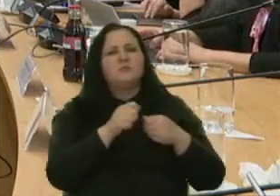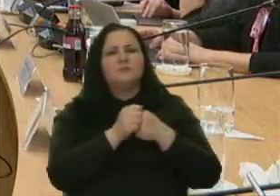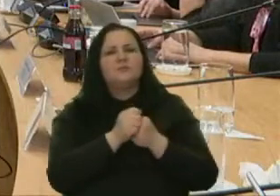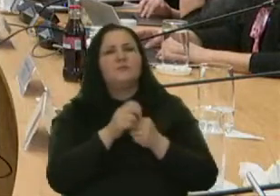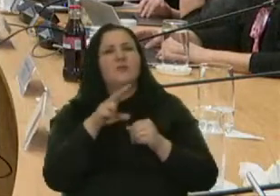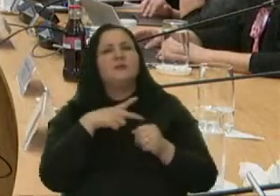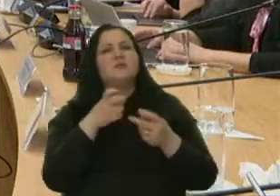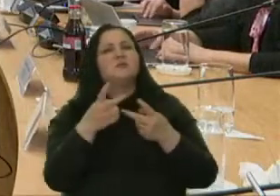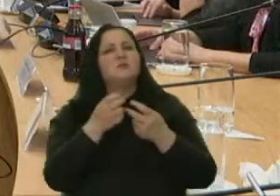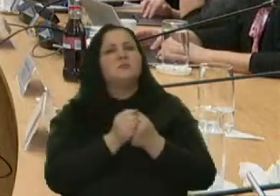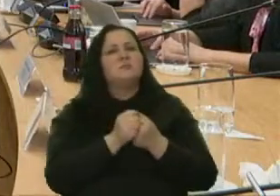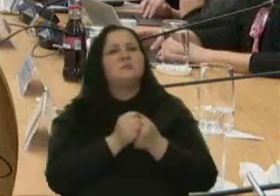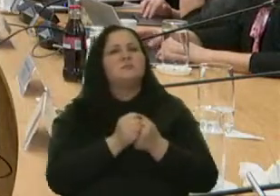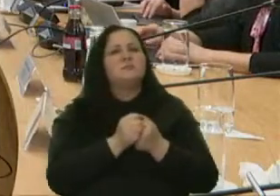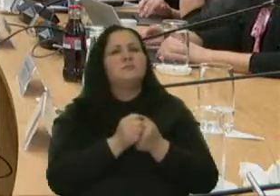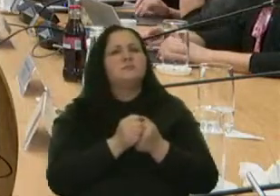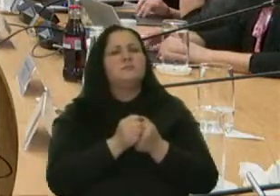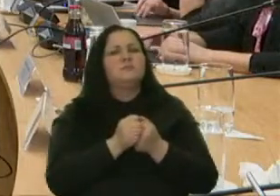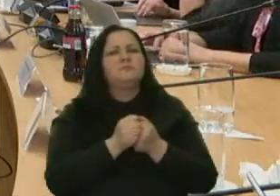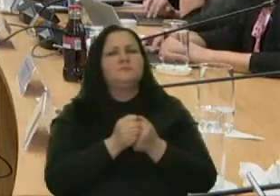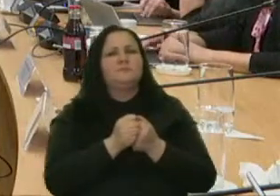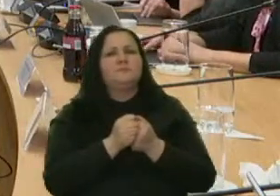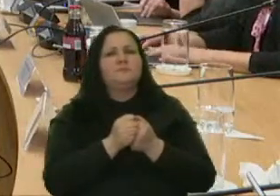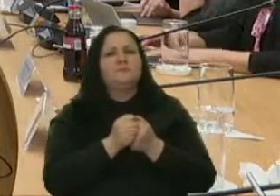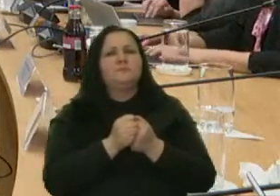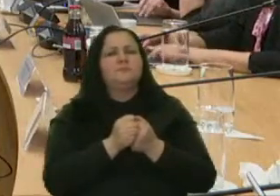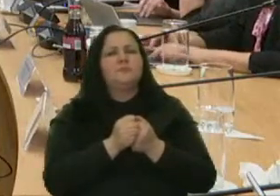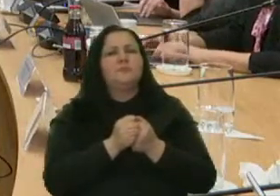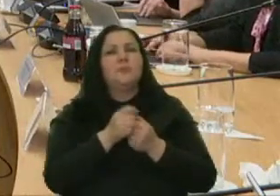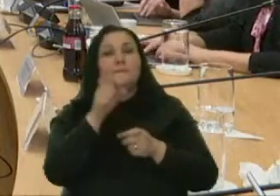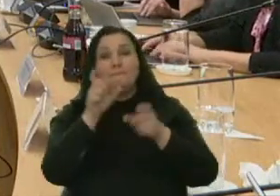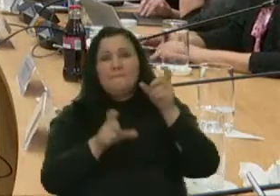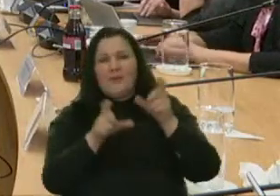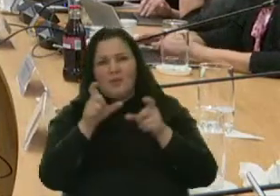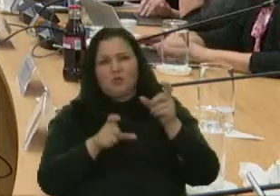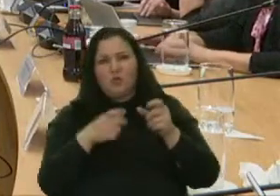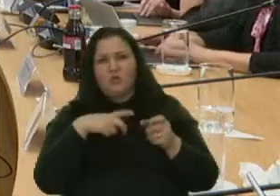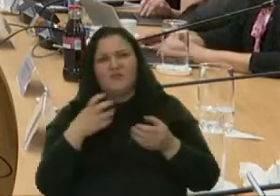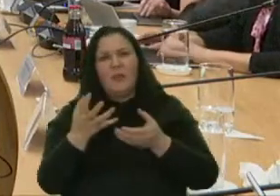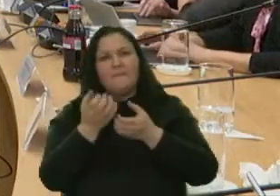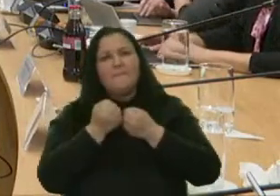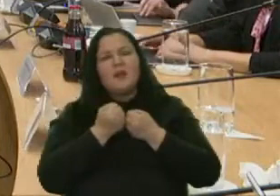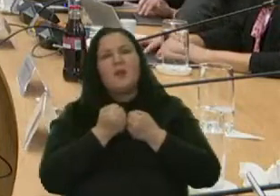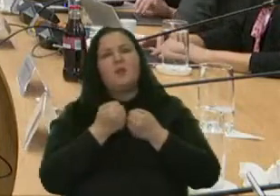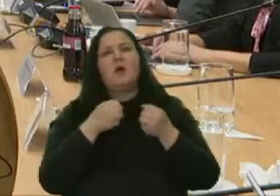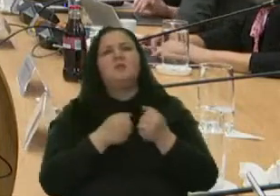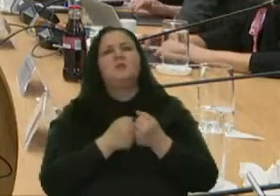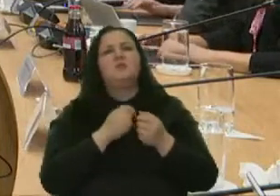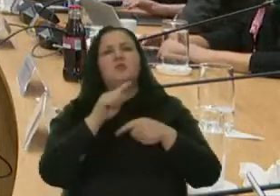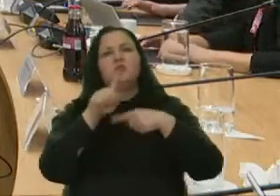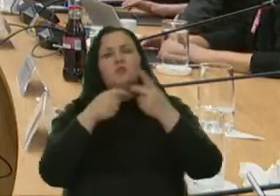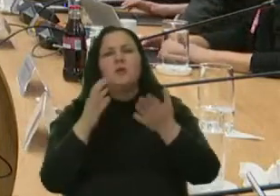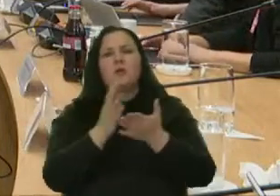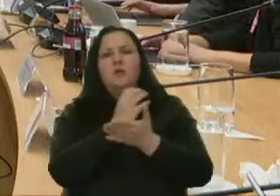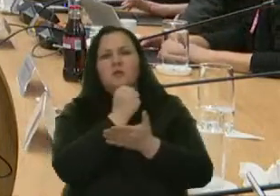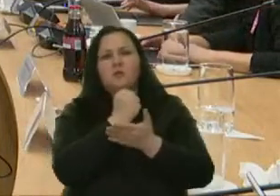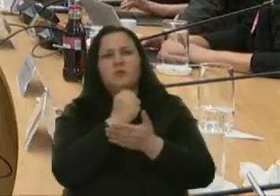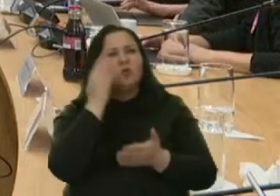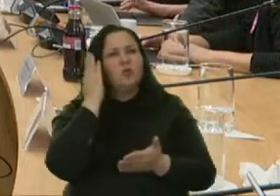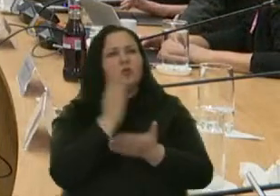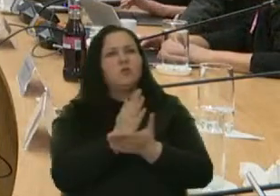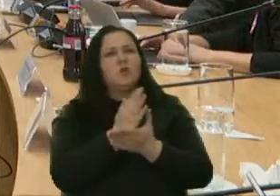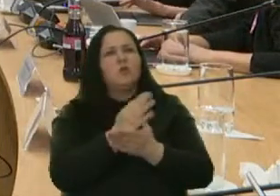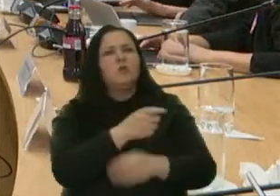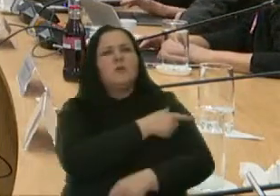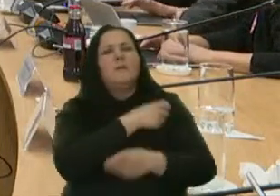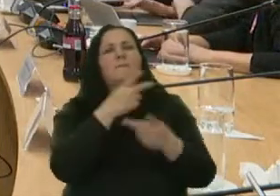vor prelua după Deci personalul va fi preluat după adoptarea hotărârii de consiliu